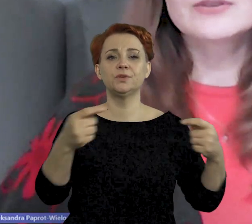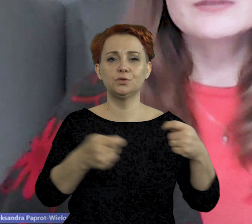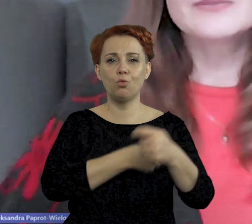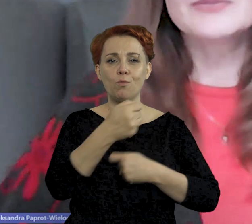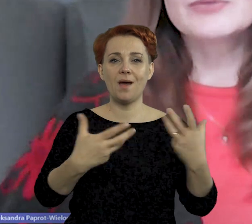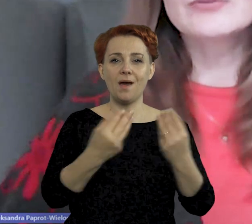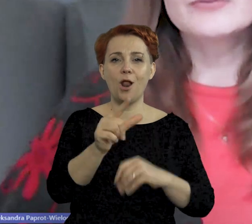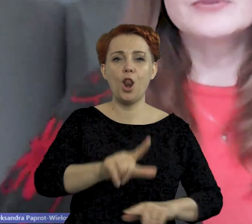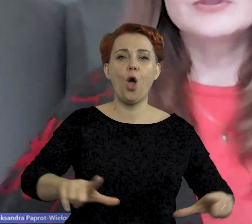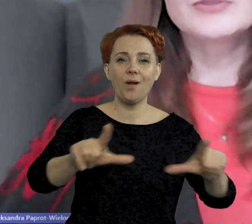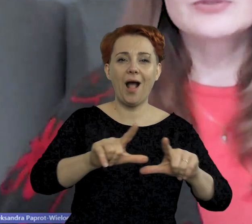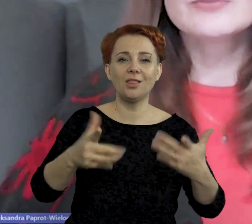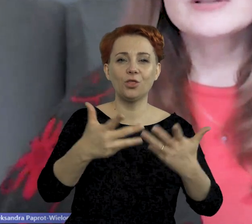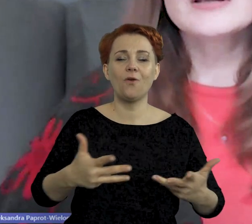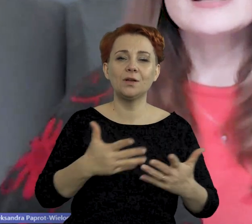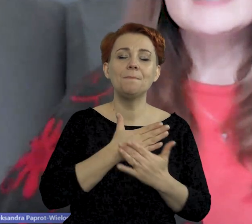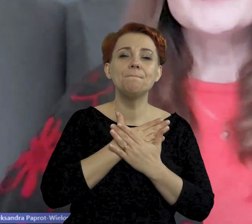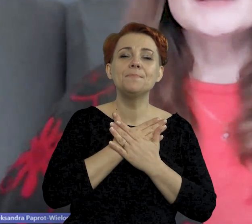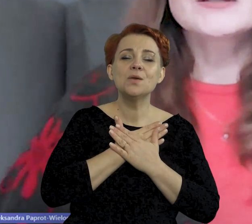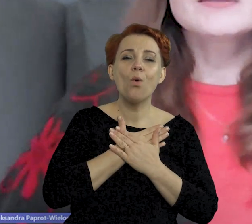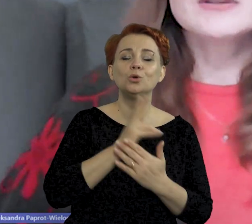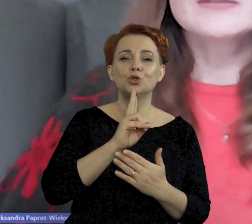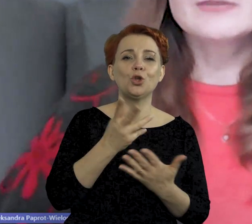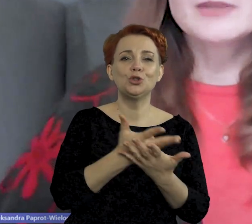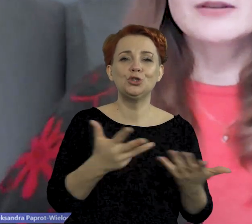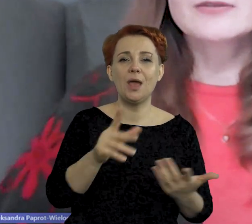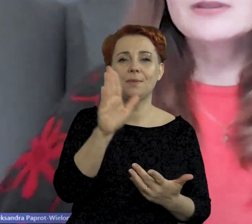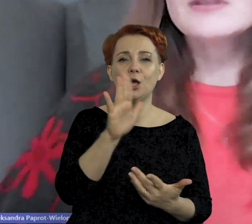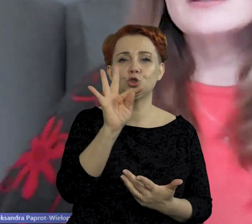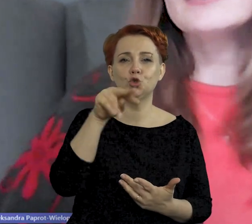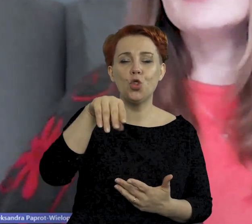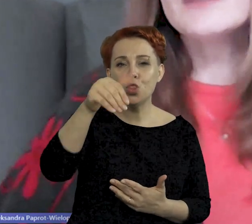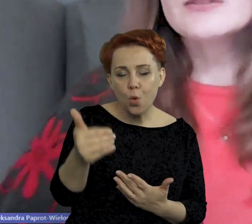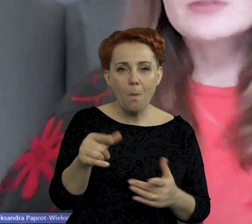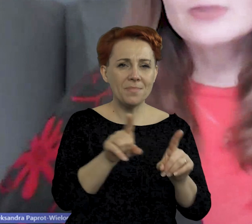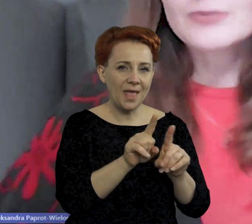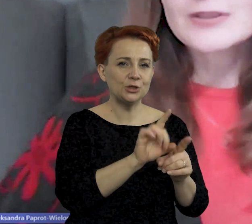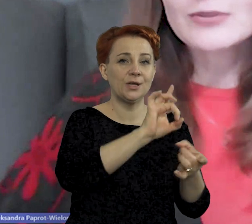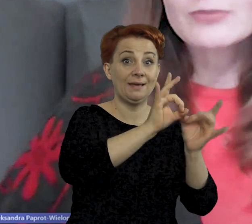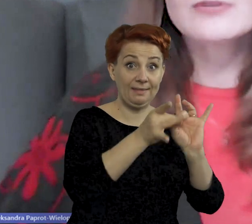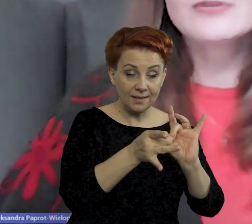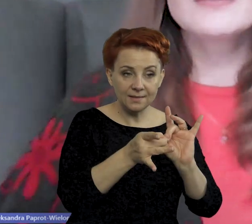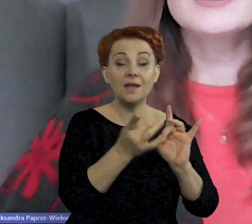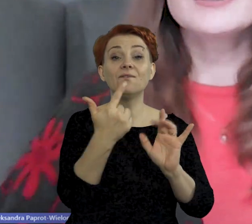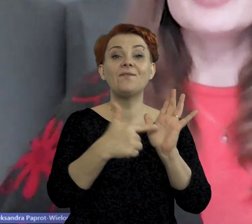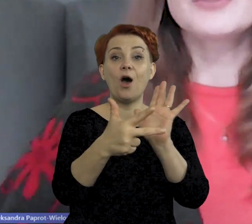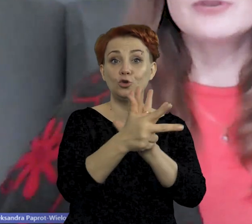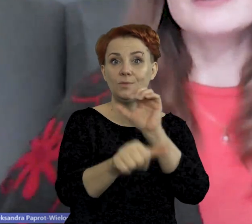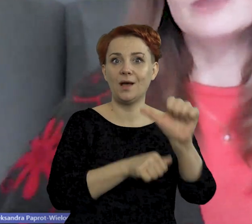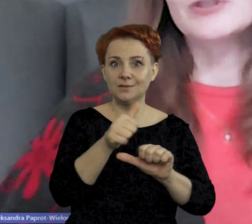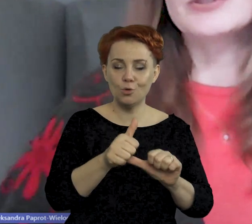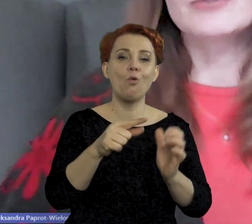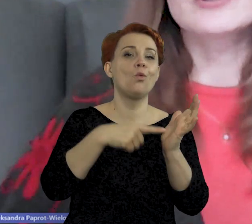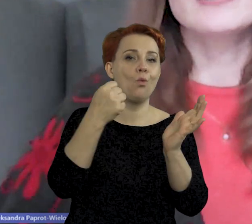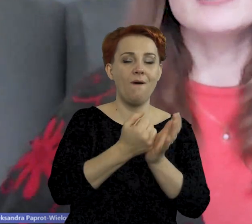lokalnym towarzystwem miłośników ziemi sztumskiej, też z wydawnictwem Region z Gdyni, i w 2018 roku wydaliśmy